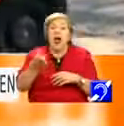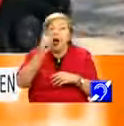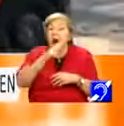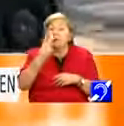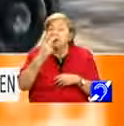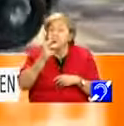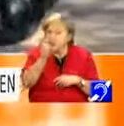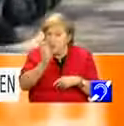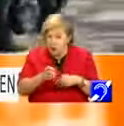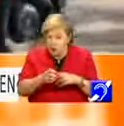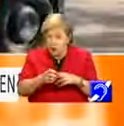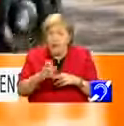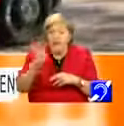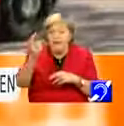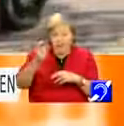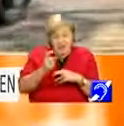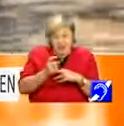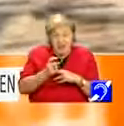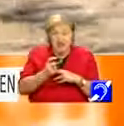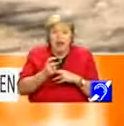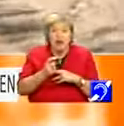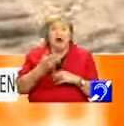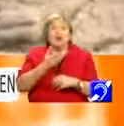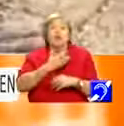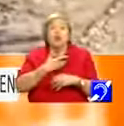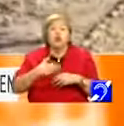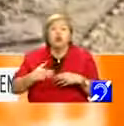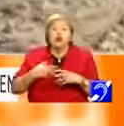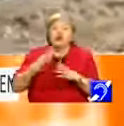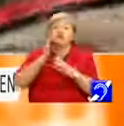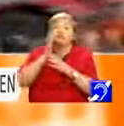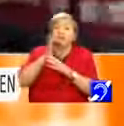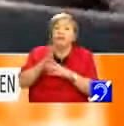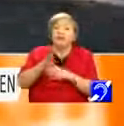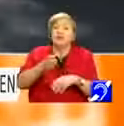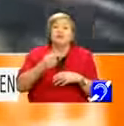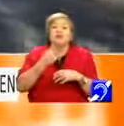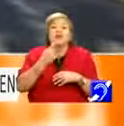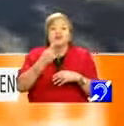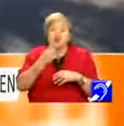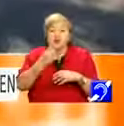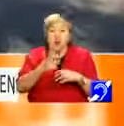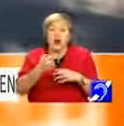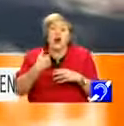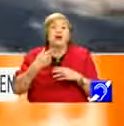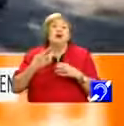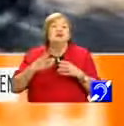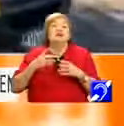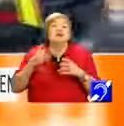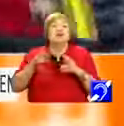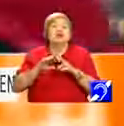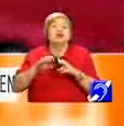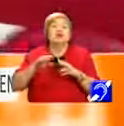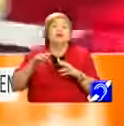din informațiile pe care le avem de la București, la fel cum s-a întâmplat și aseară cu aeronavă militară, vor